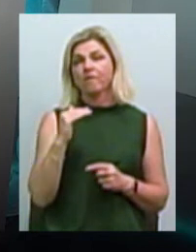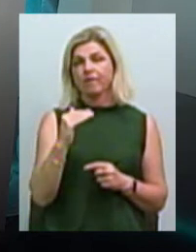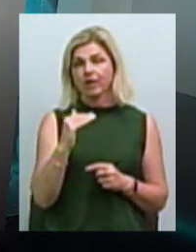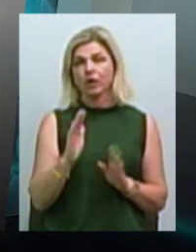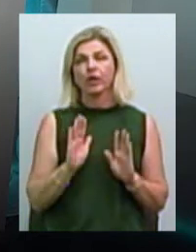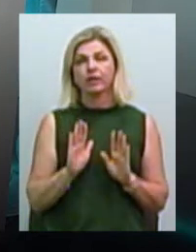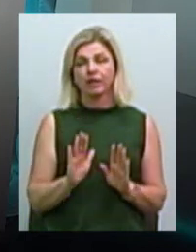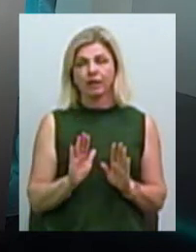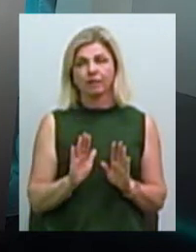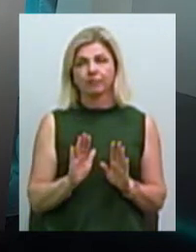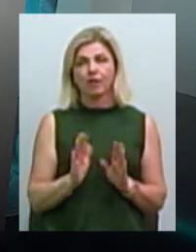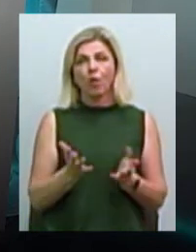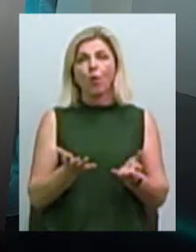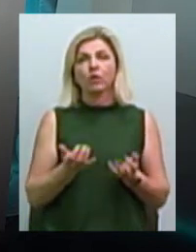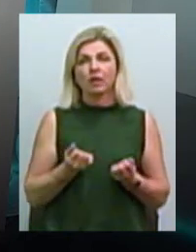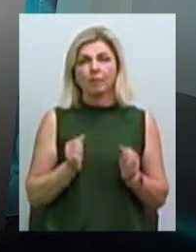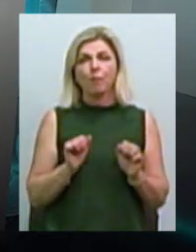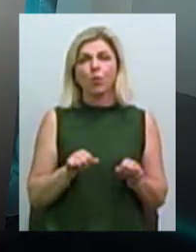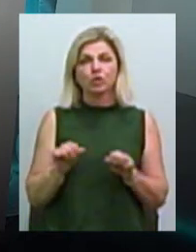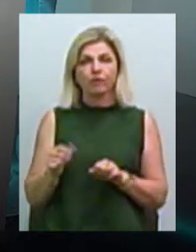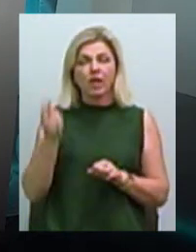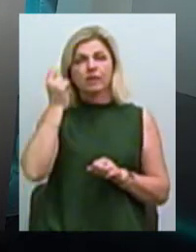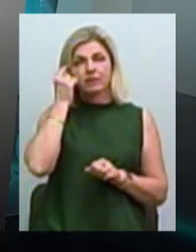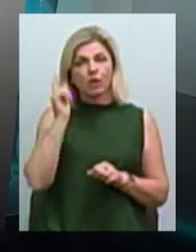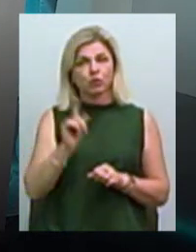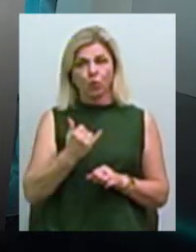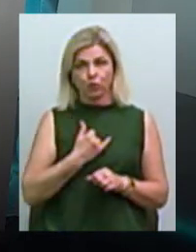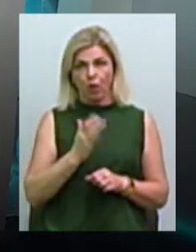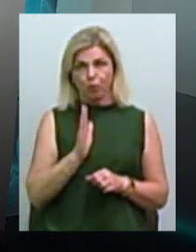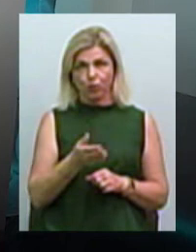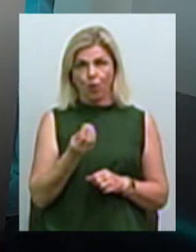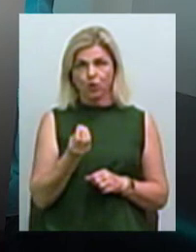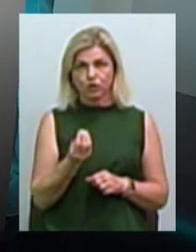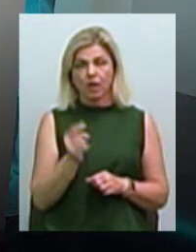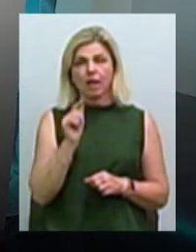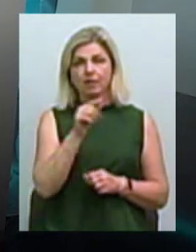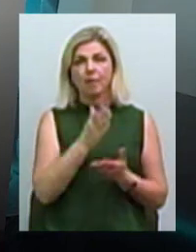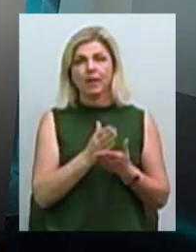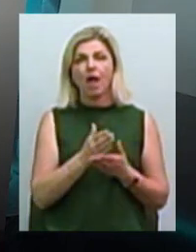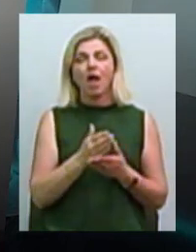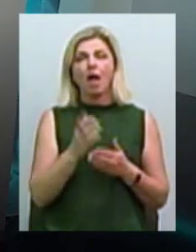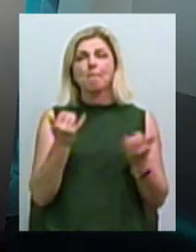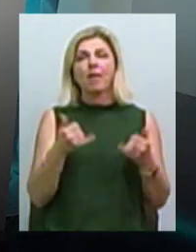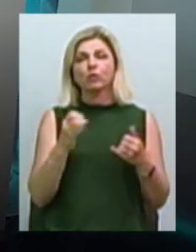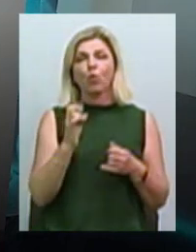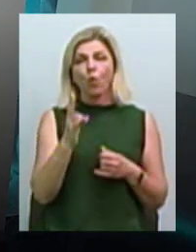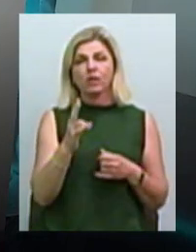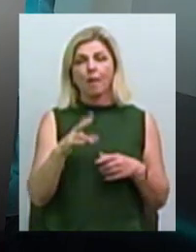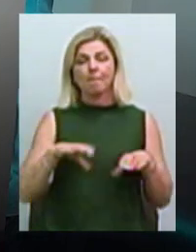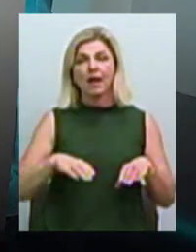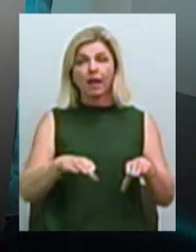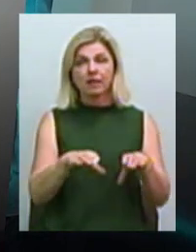тільки отримали можливість, дізналися, що у нас будуть кошти. Там є бетонні плити, і нам необхідний